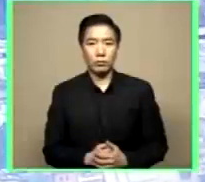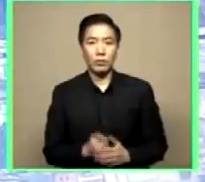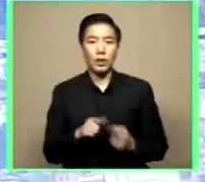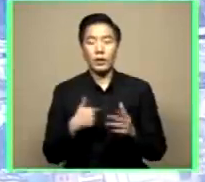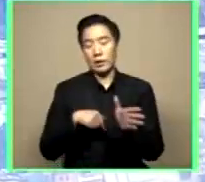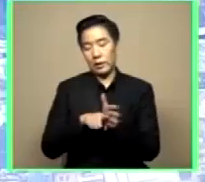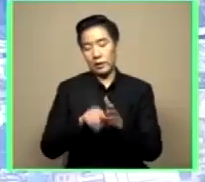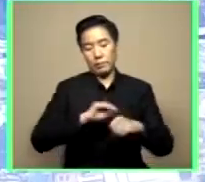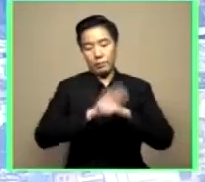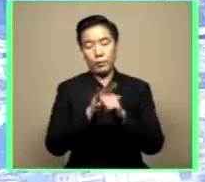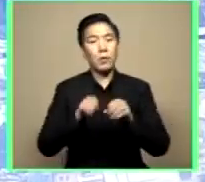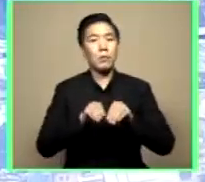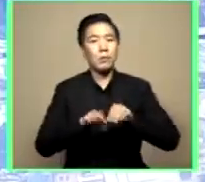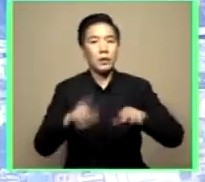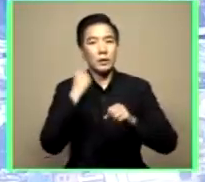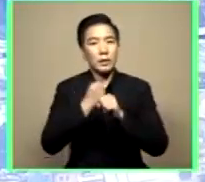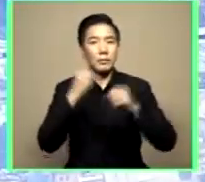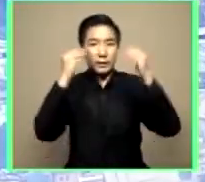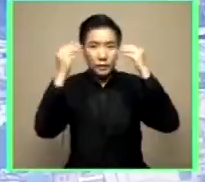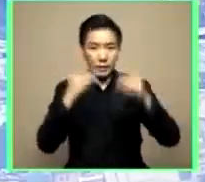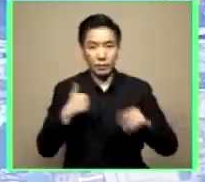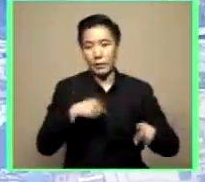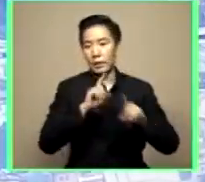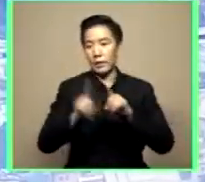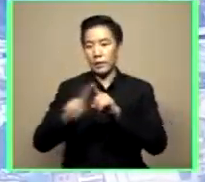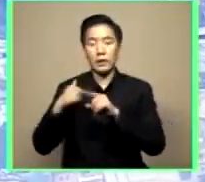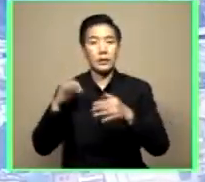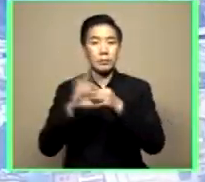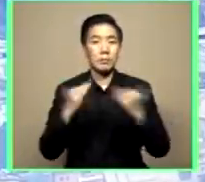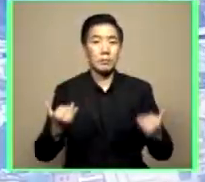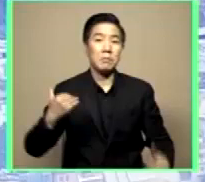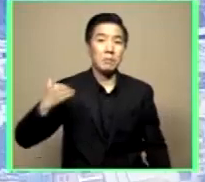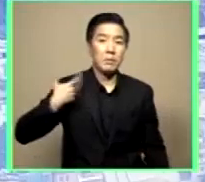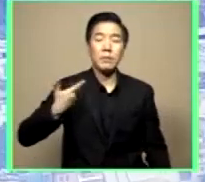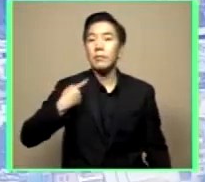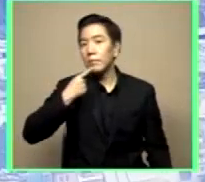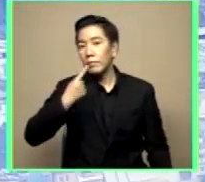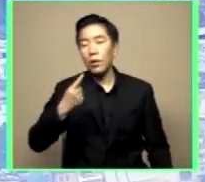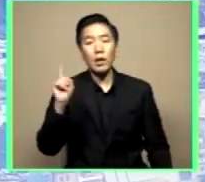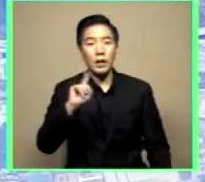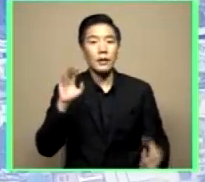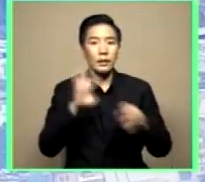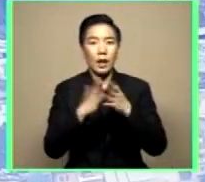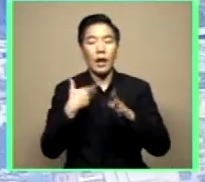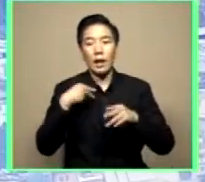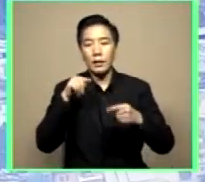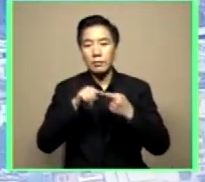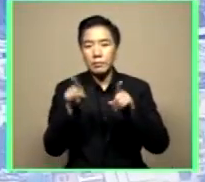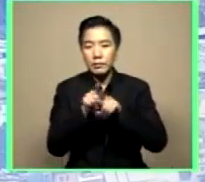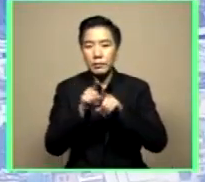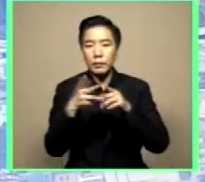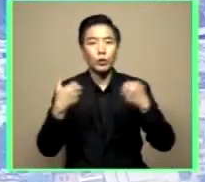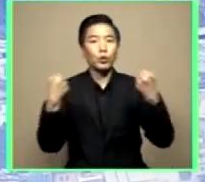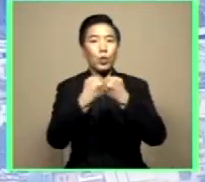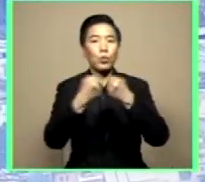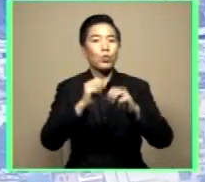-19 นี้มันมีเพิ่มขึ้นมาหลากหลายเนี่ยเช่นบอกว่าให้งดถ่ายทอดการชกม